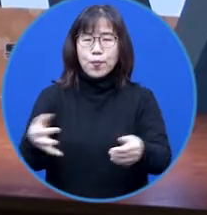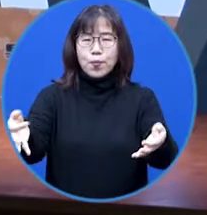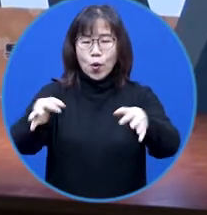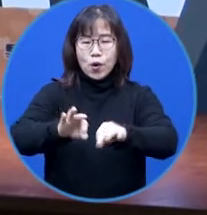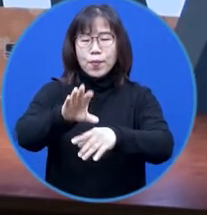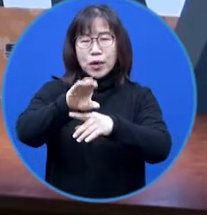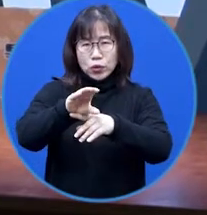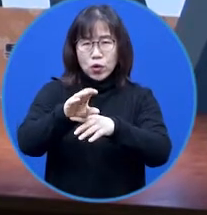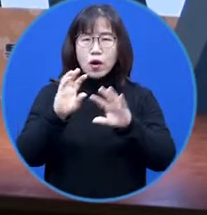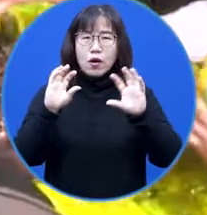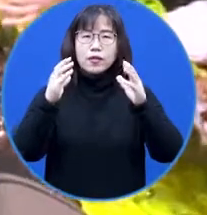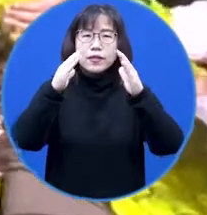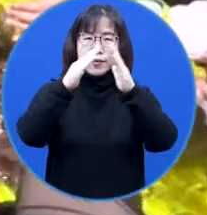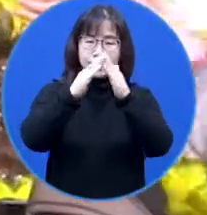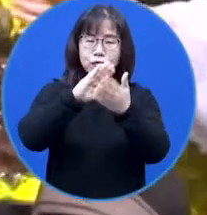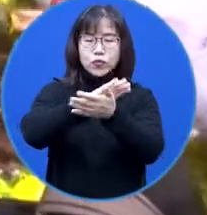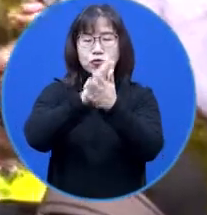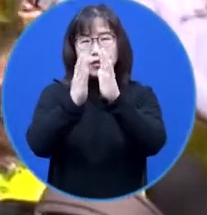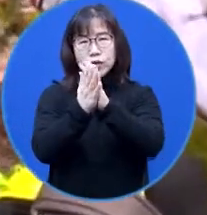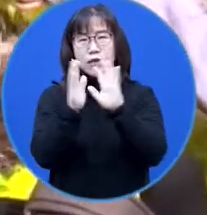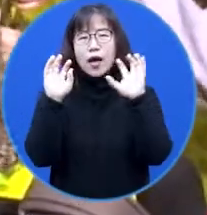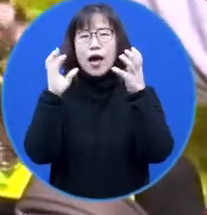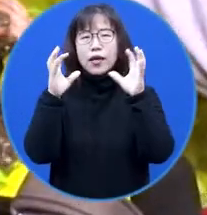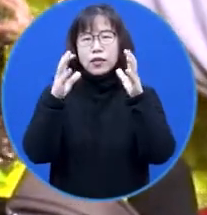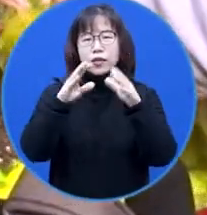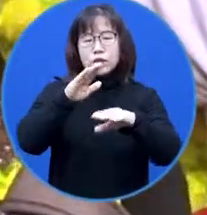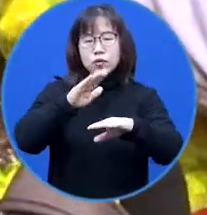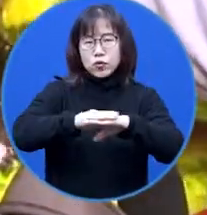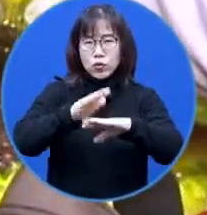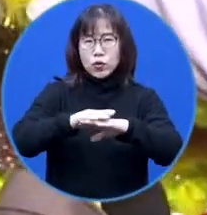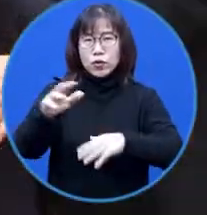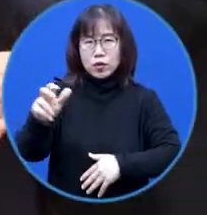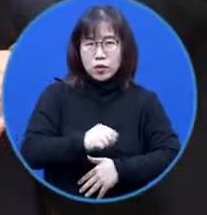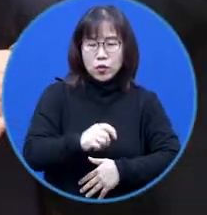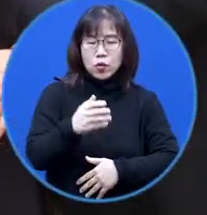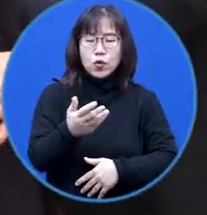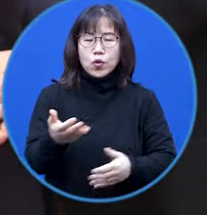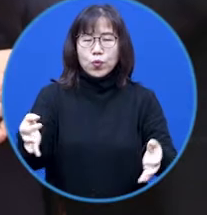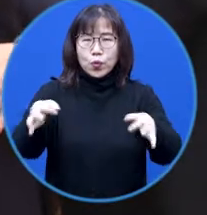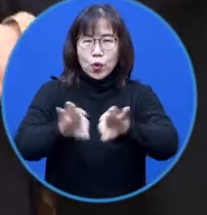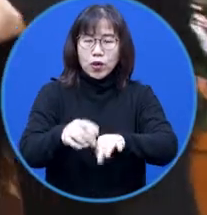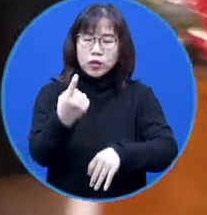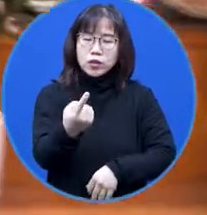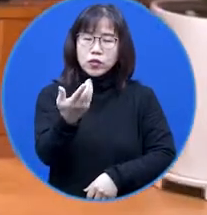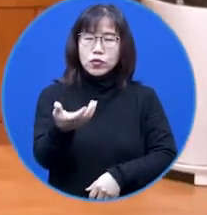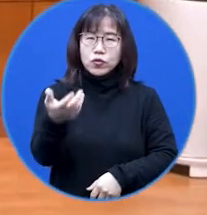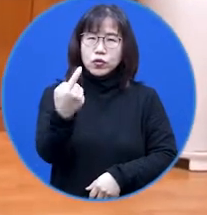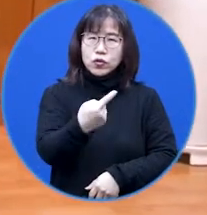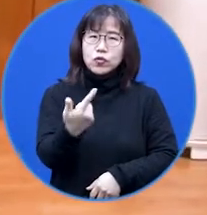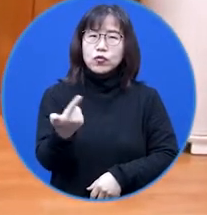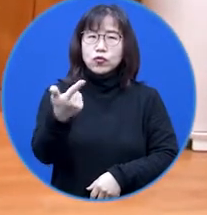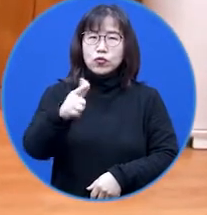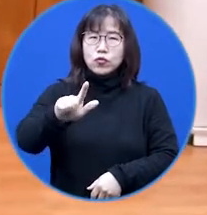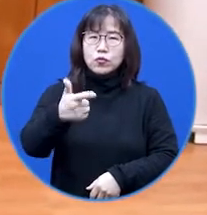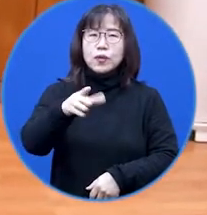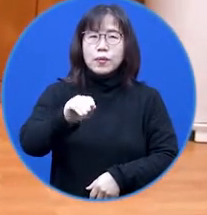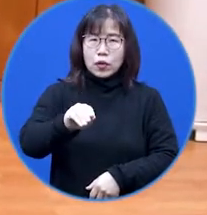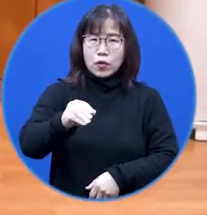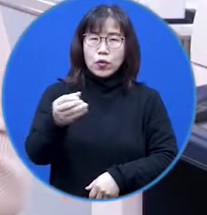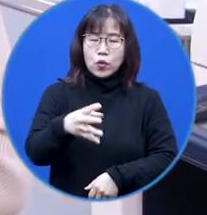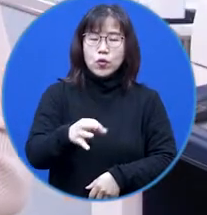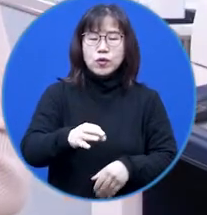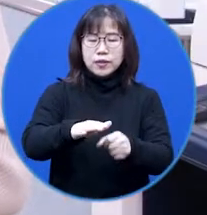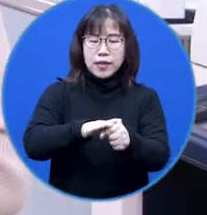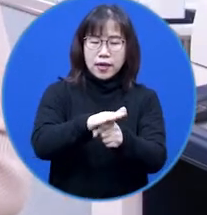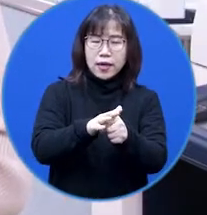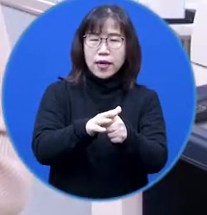방송과 어린이집 유치원 원아들이 고사리 손으로 모은 성금 1,600여만 원의 사랑의 저금통 동전